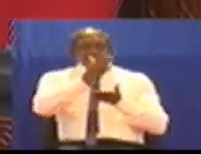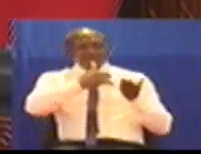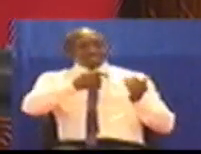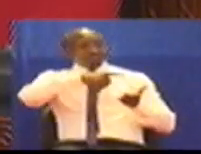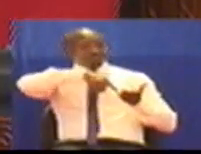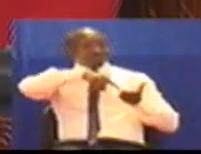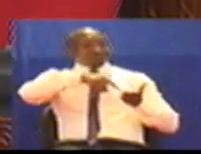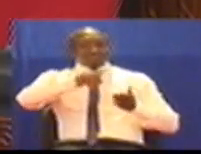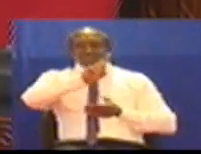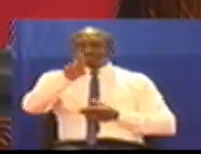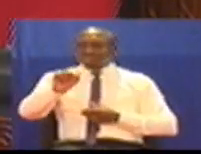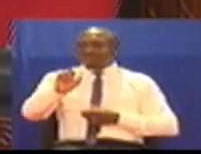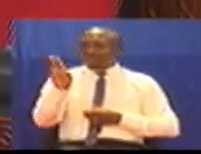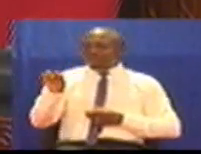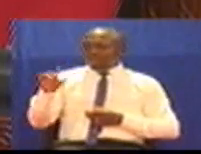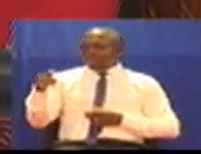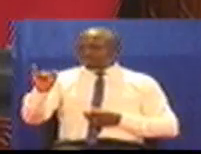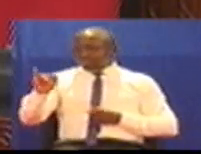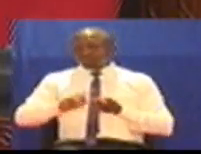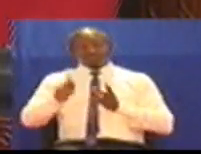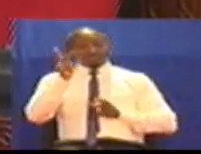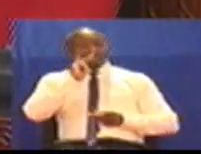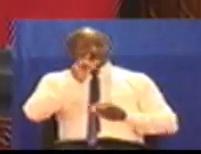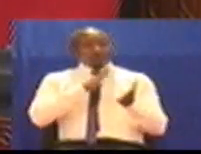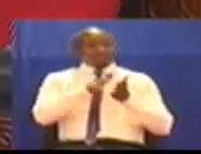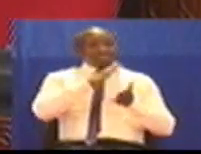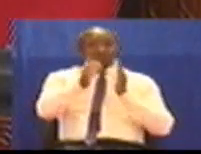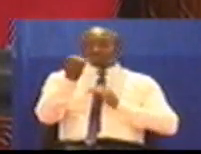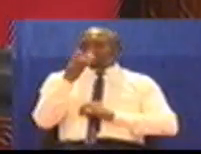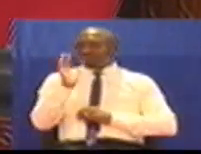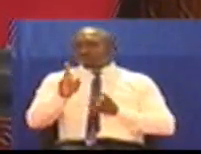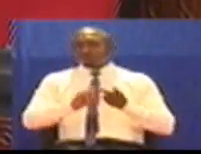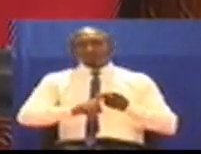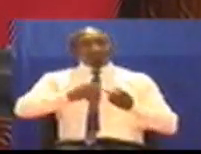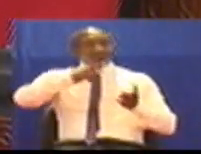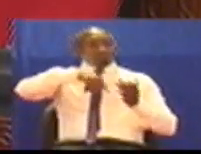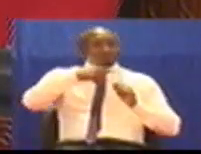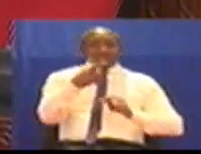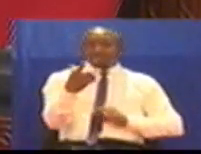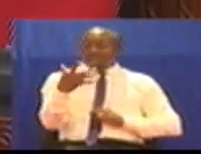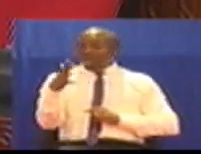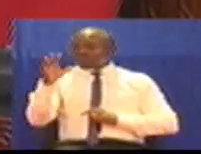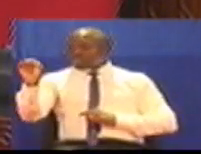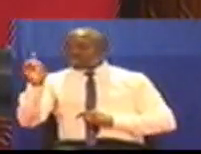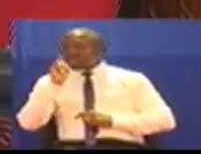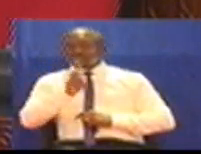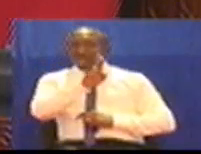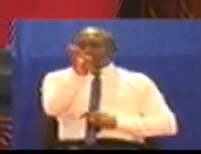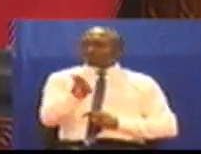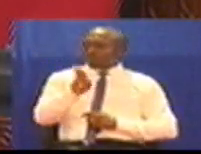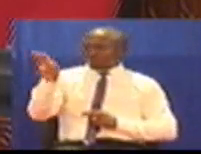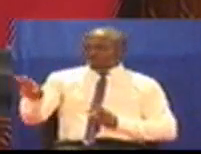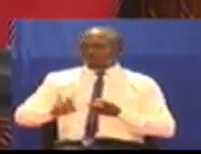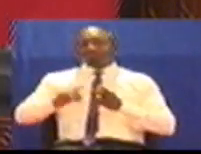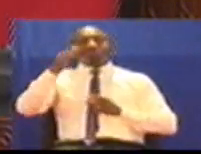zahanati. Kaka Jafu umesema kwenye taarifa yako kwamba ni milioni 150 katika kila halmashauri, na mimi nafahamu ziko